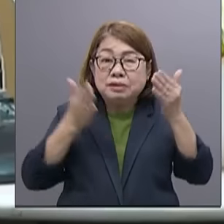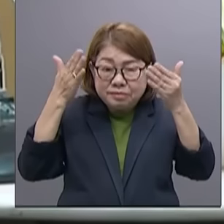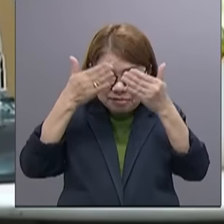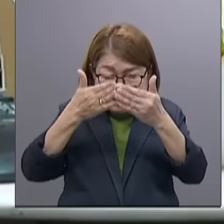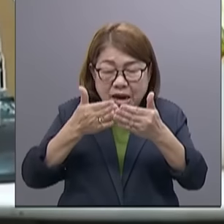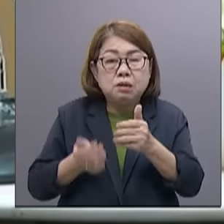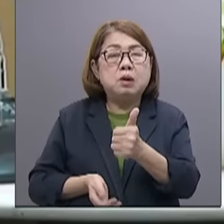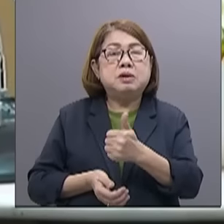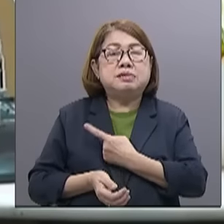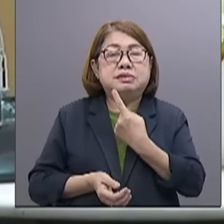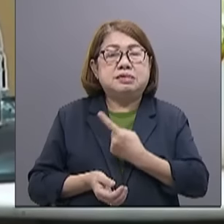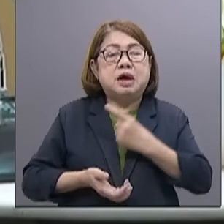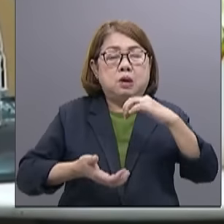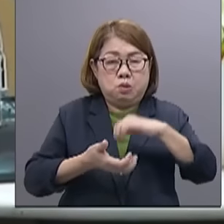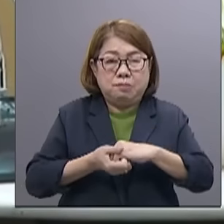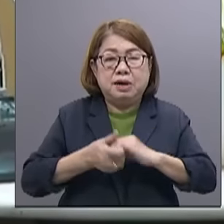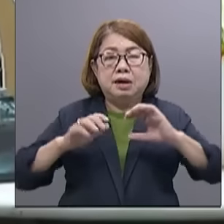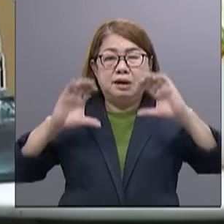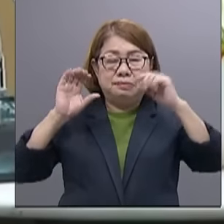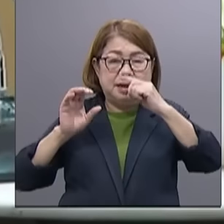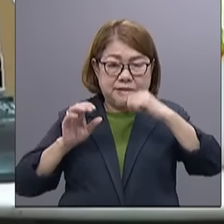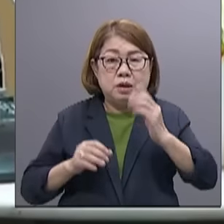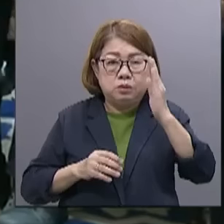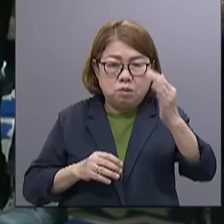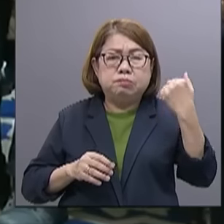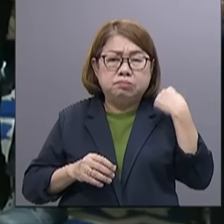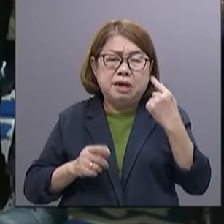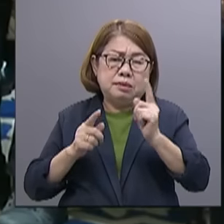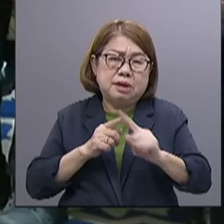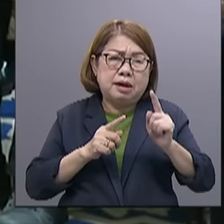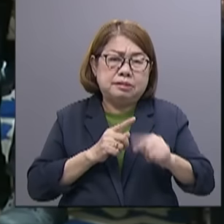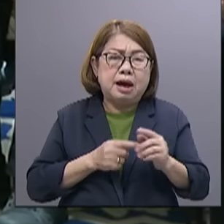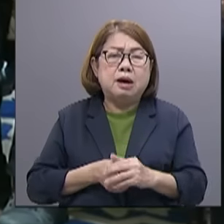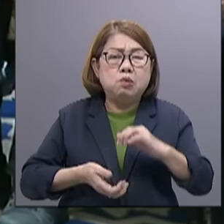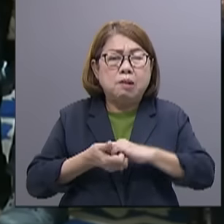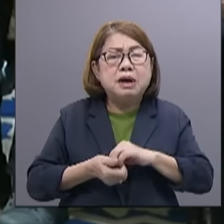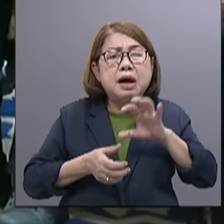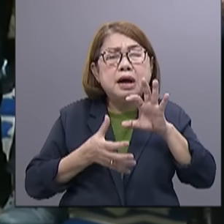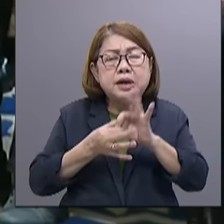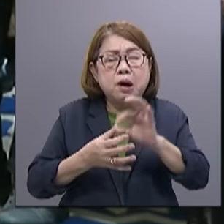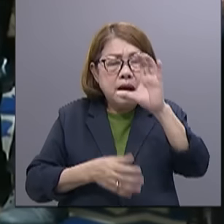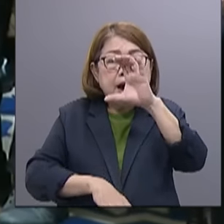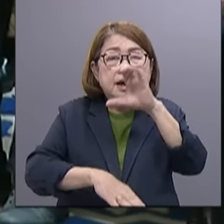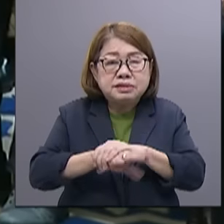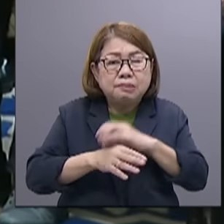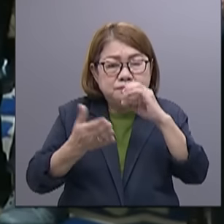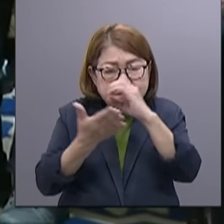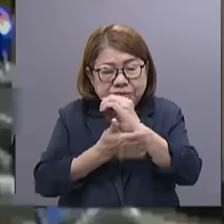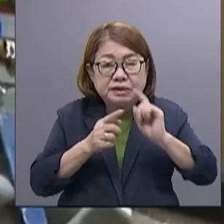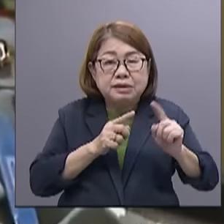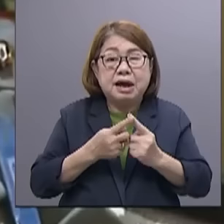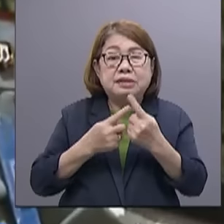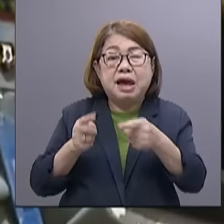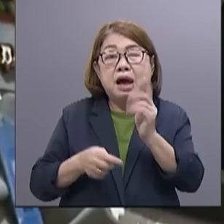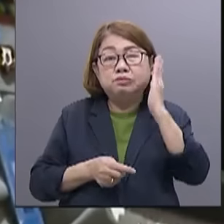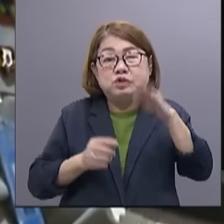งานร่วมกับรัฐบาลไทยหลังจากนี้ยังมีการทำงานร่วมกันด้านการปราบปรามยาเสพติดอื่นๆส่วนกรณีนายชวลิตที่บอก